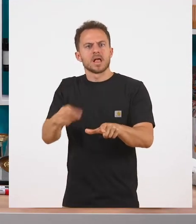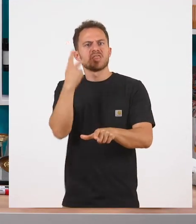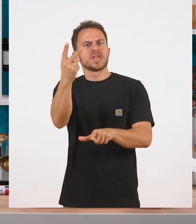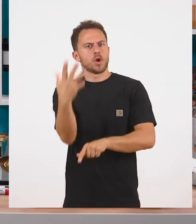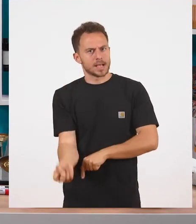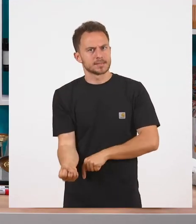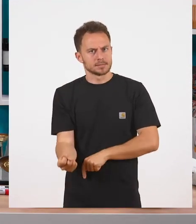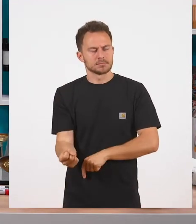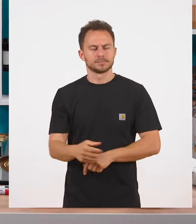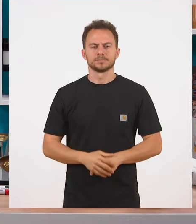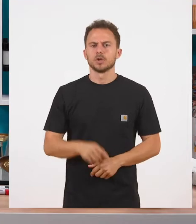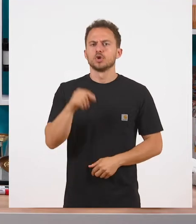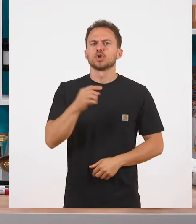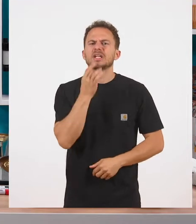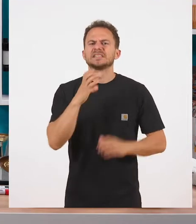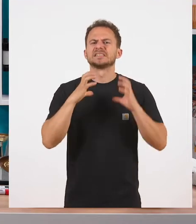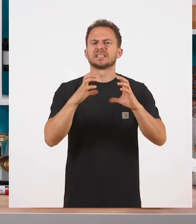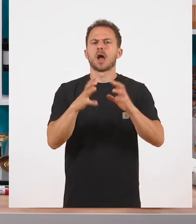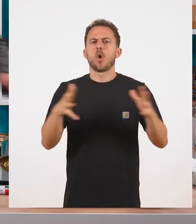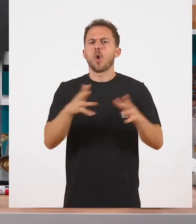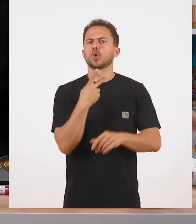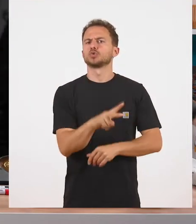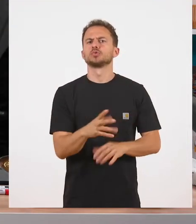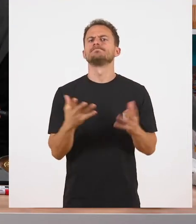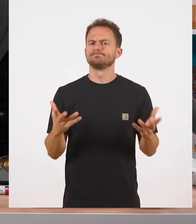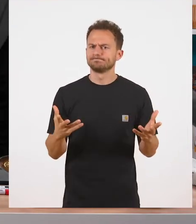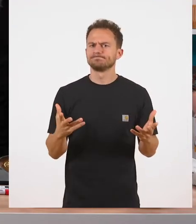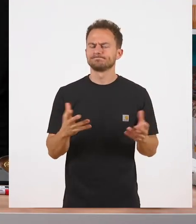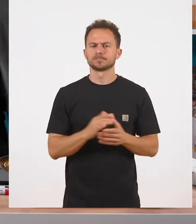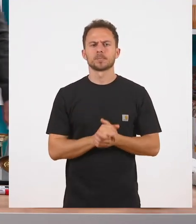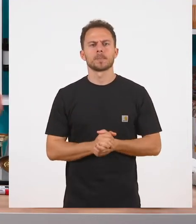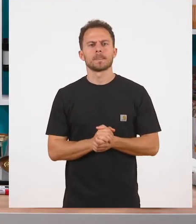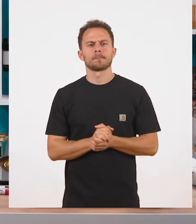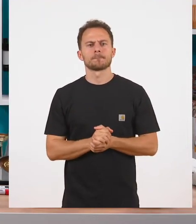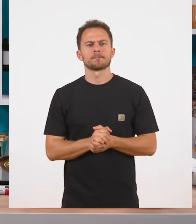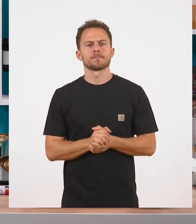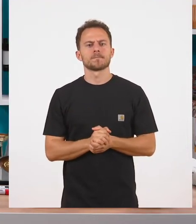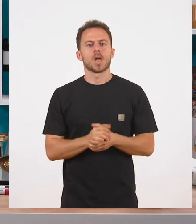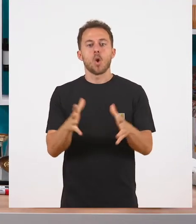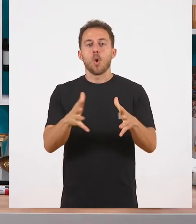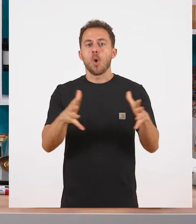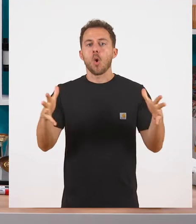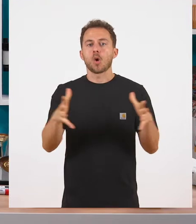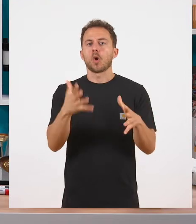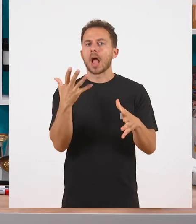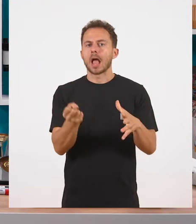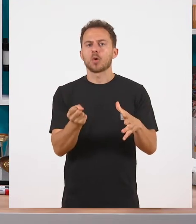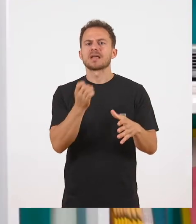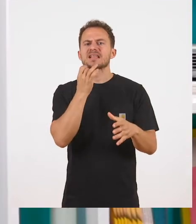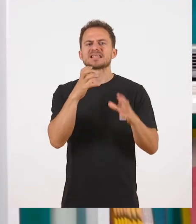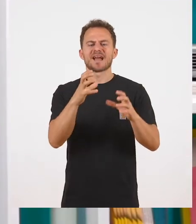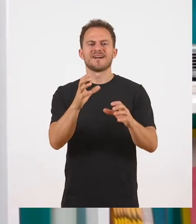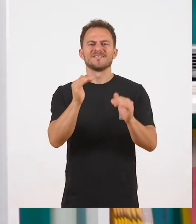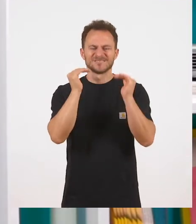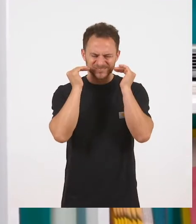λοιπόν αρχικά τον όγκο των στερεών. Όλα τα στερεά έχουν ένα συγκεκριμένο όγκο, ένα σταθερό όγκο. Για παράδειγμα, εδώ